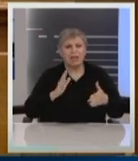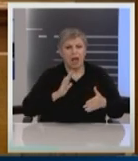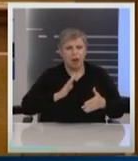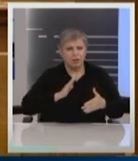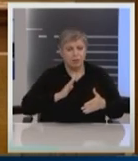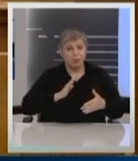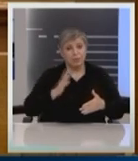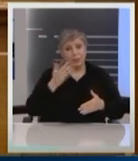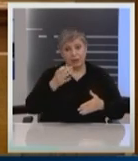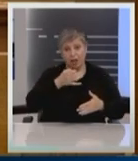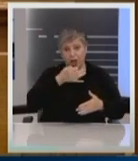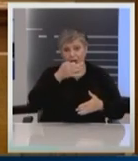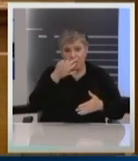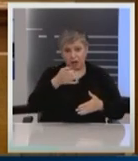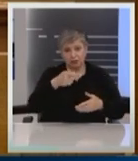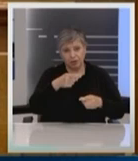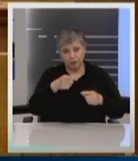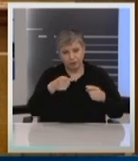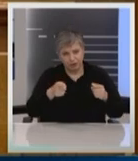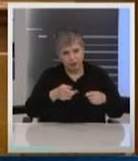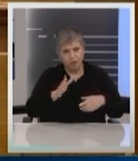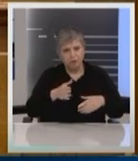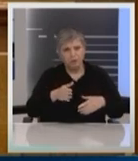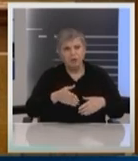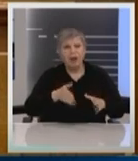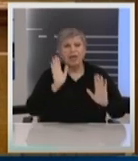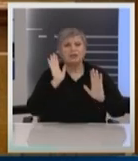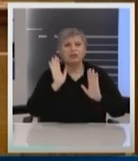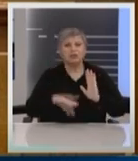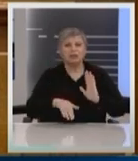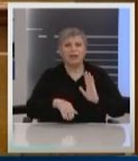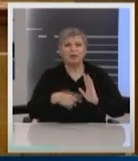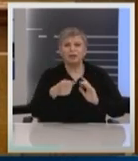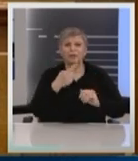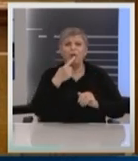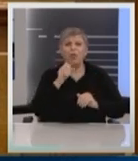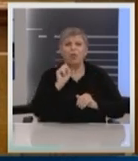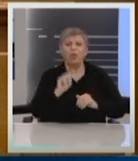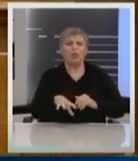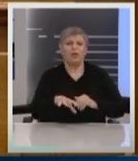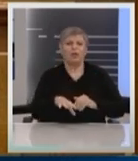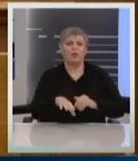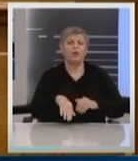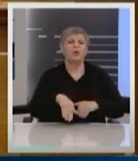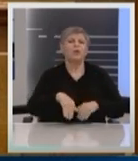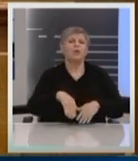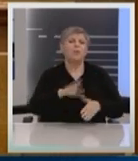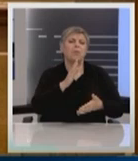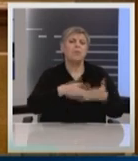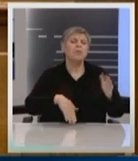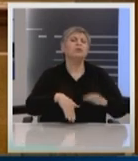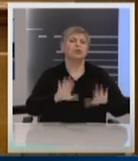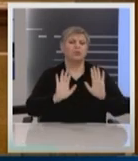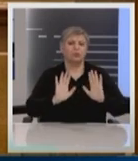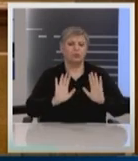3.400.000 που είχατε προσδιορίσει. Θα το δείτε στο τέλος πόσοι θα πάρουν Μπουναμά. Ούτε η μισή, κάνω εγώ την πρόβλεψη,